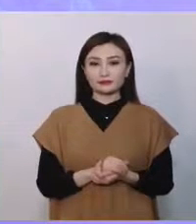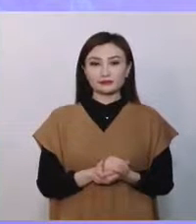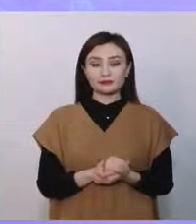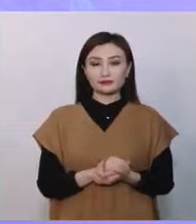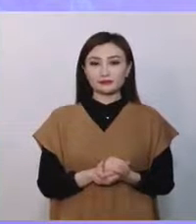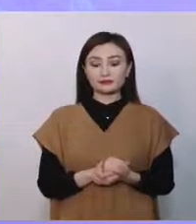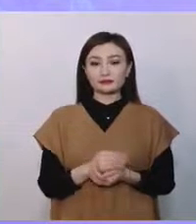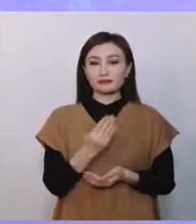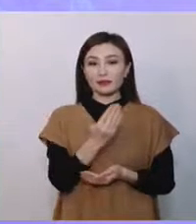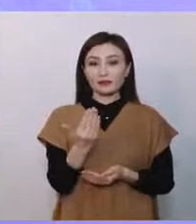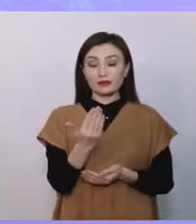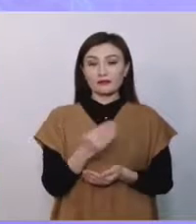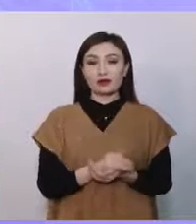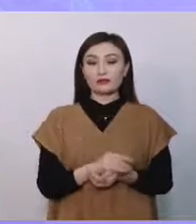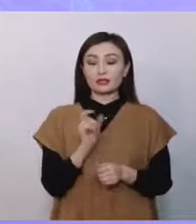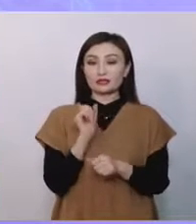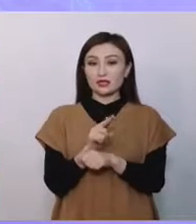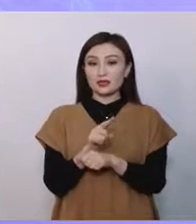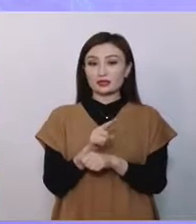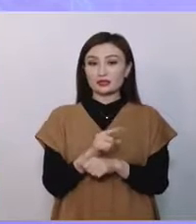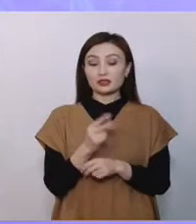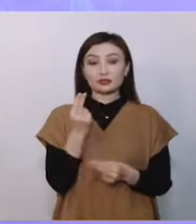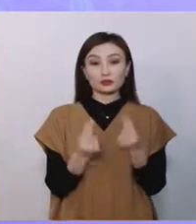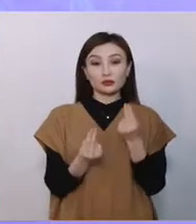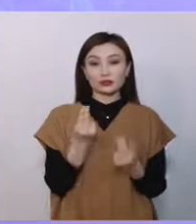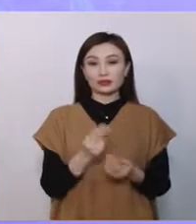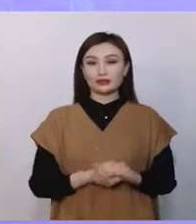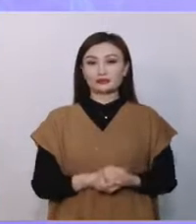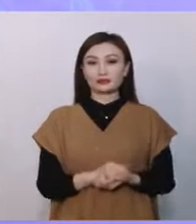перед вами ребята задачки шутки